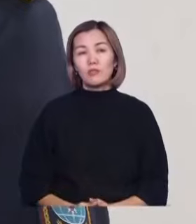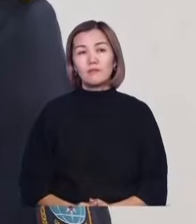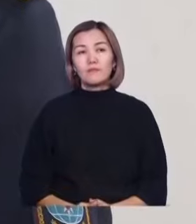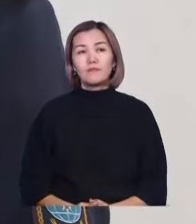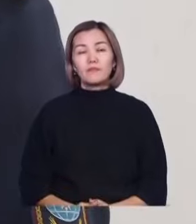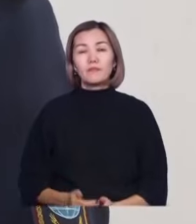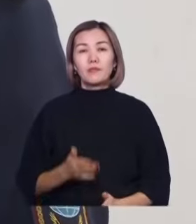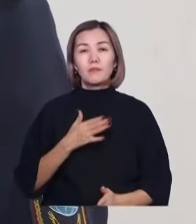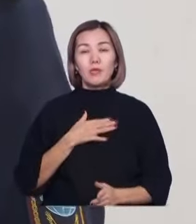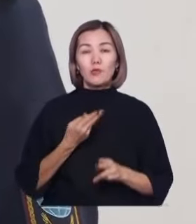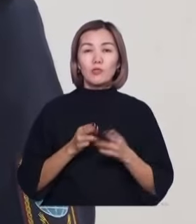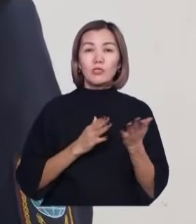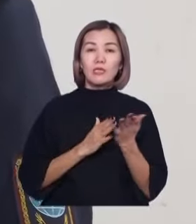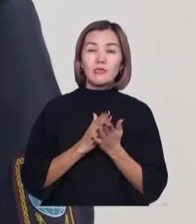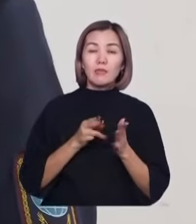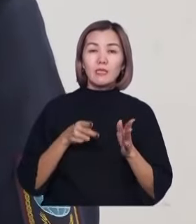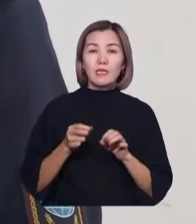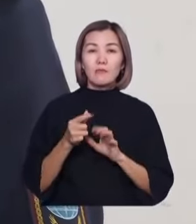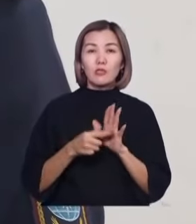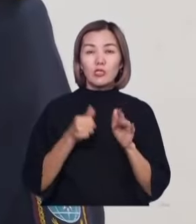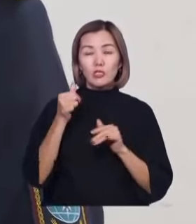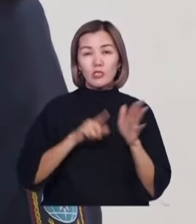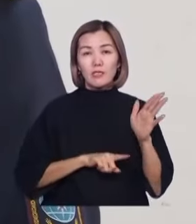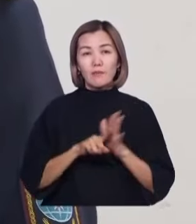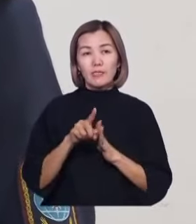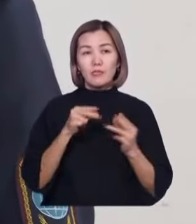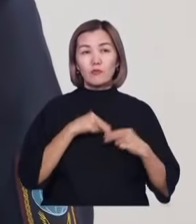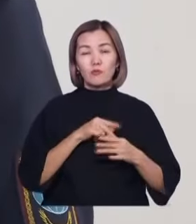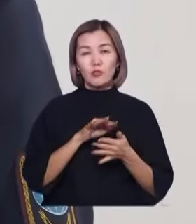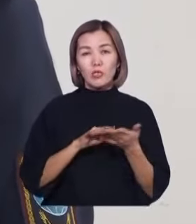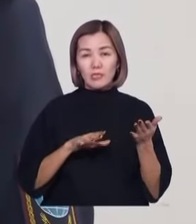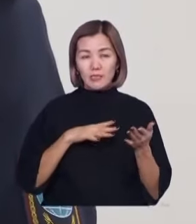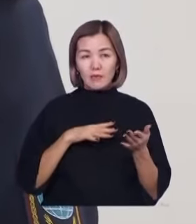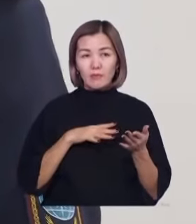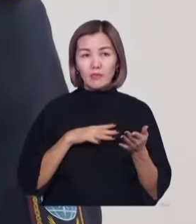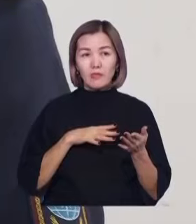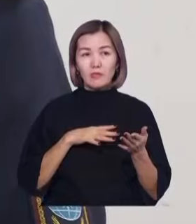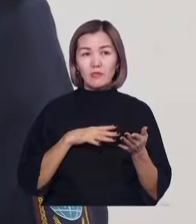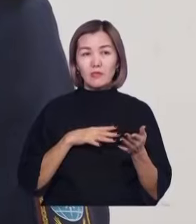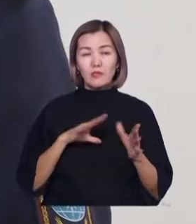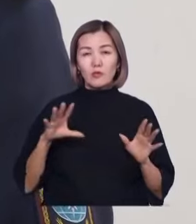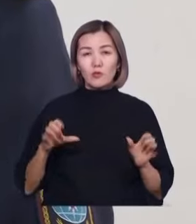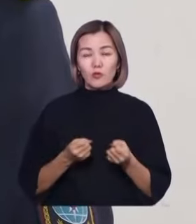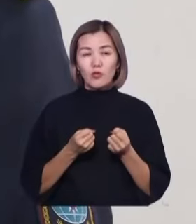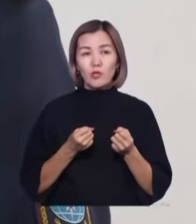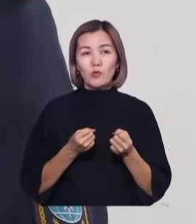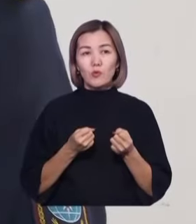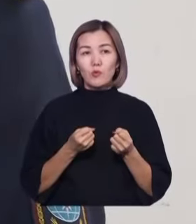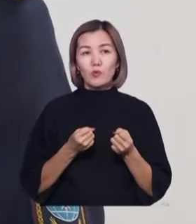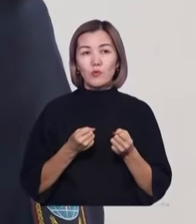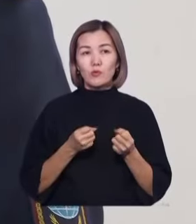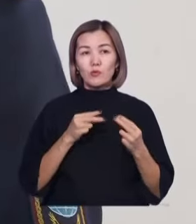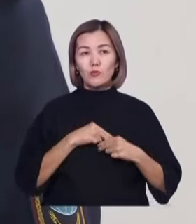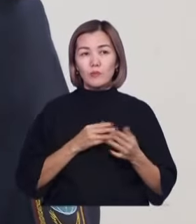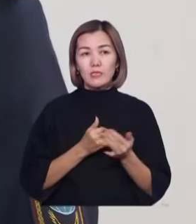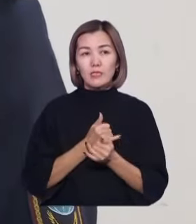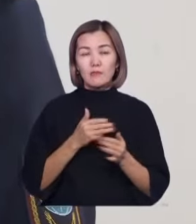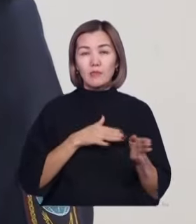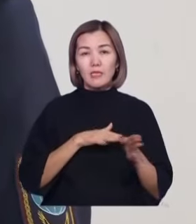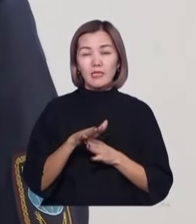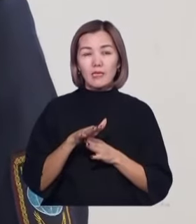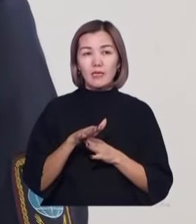осы қызметке 2007 жылдан бері қарай келіп жатырмын деп айтып өттім. Өз осы құтқару авариялық құтқару жұмыстары қызметіне жұмыс